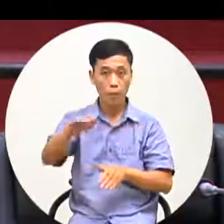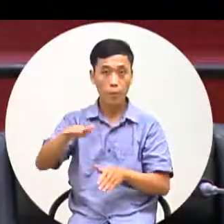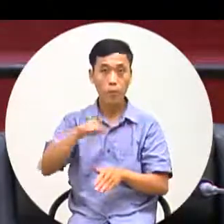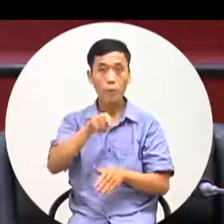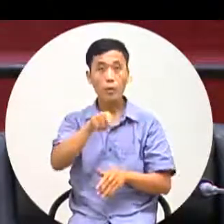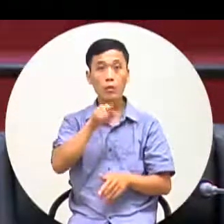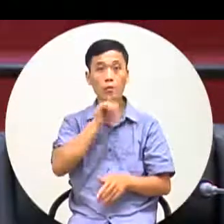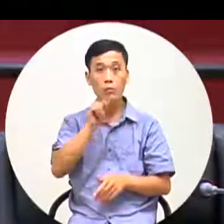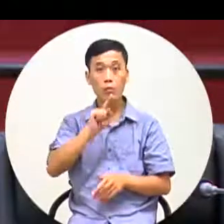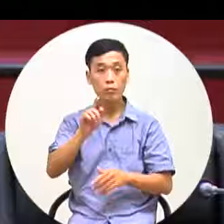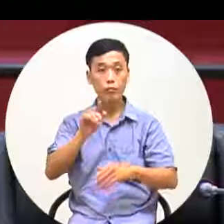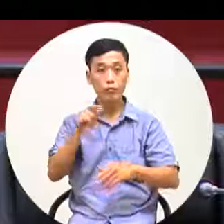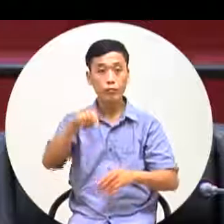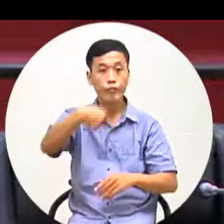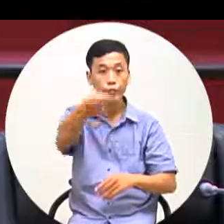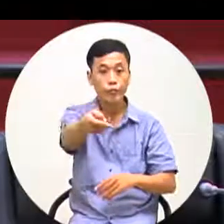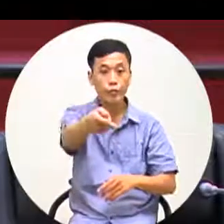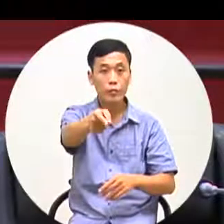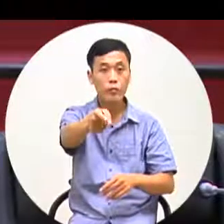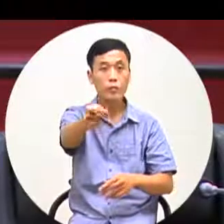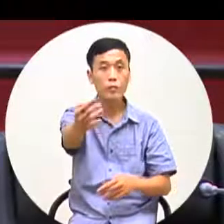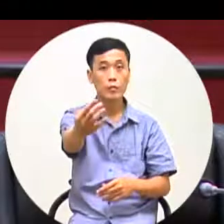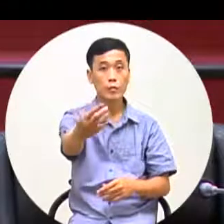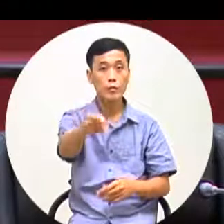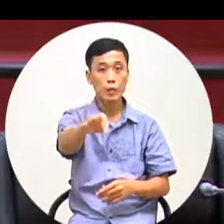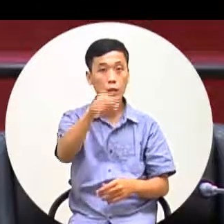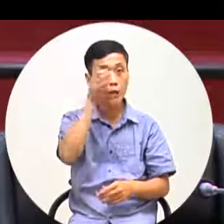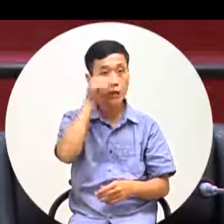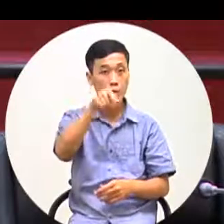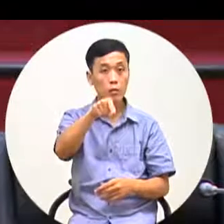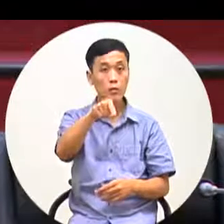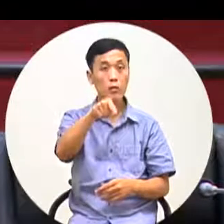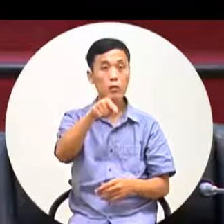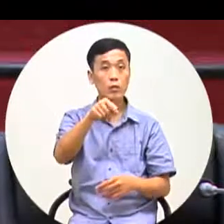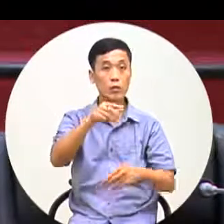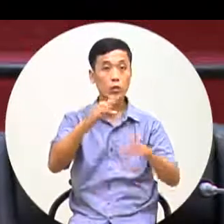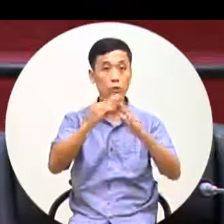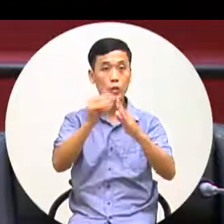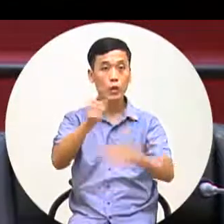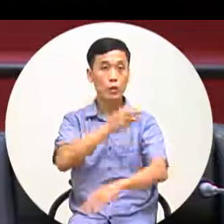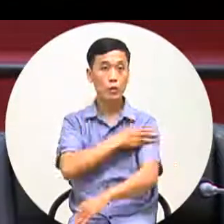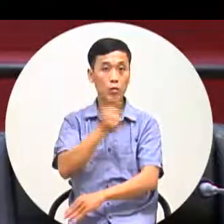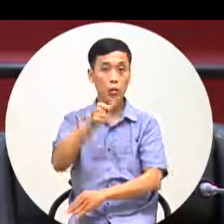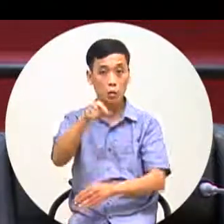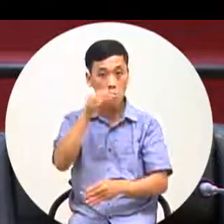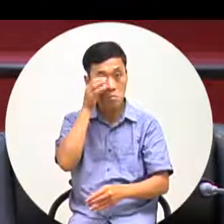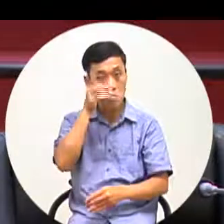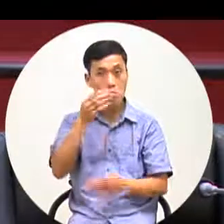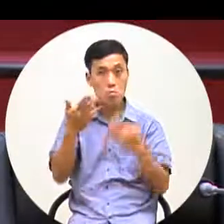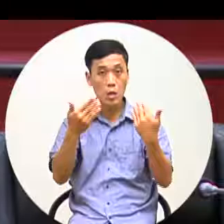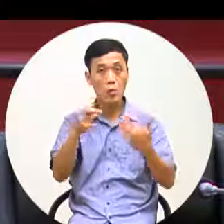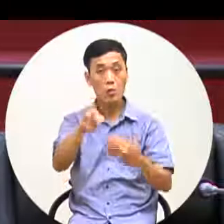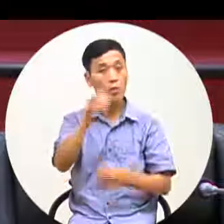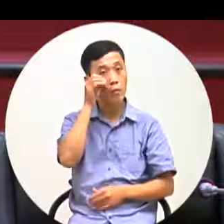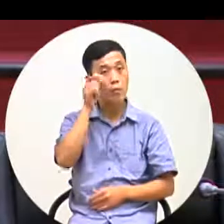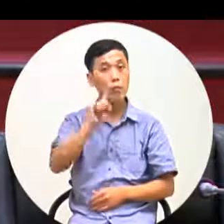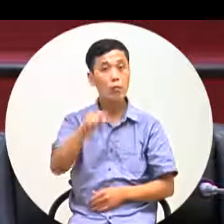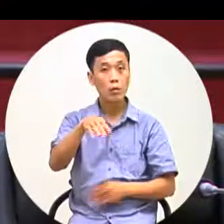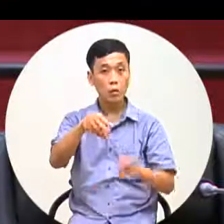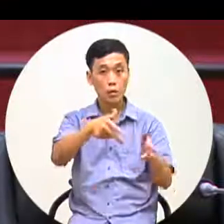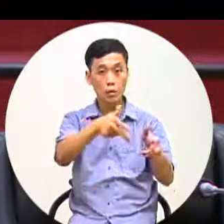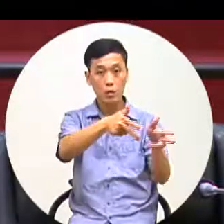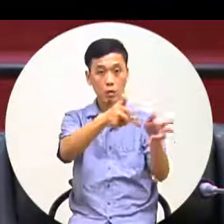照另外一侧啊，赵局长你看清楚啊，在哪里？你看啊，这个桥下来，这个路是到哪里？在这里